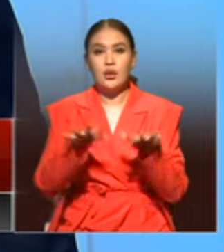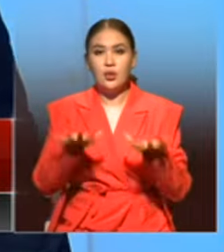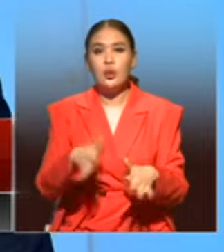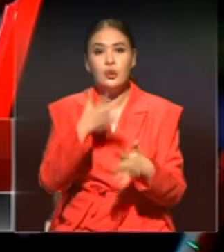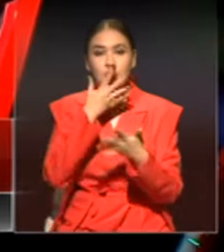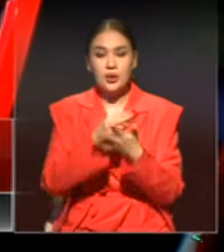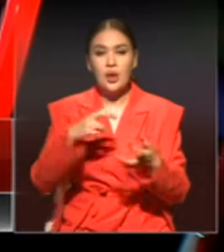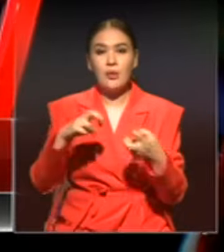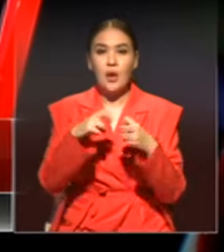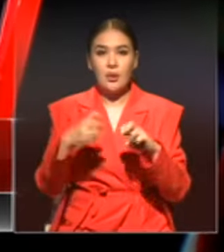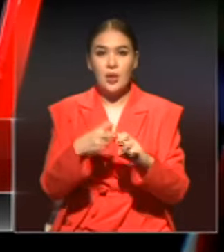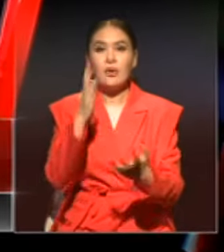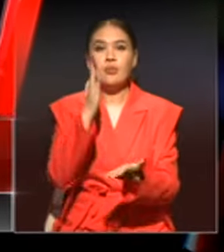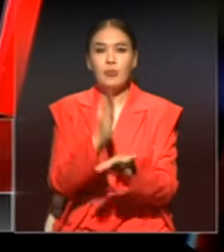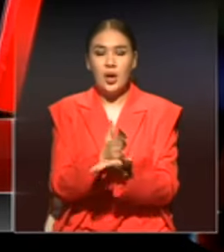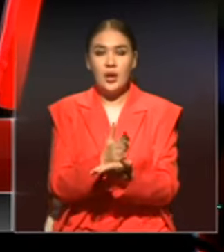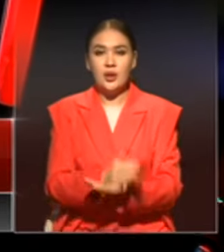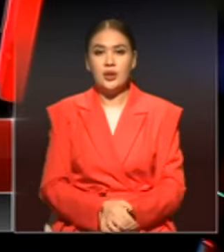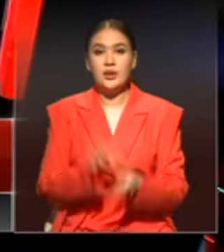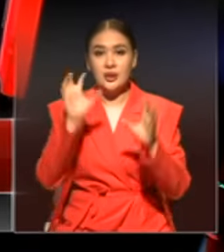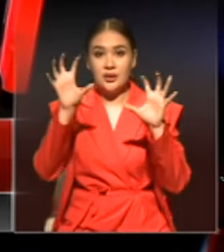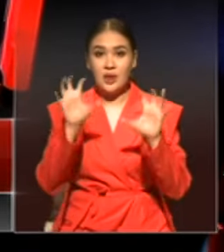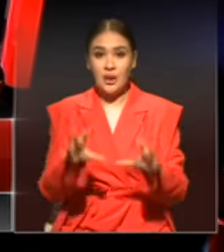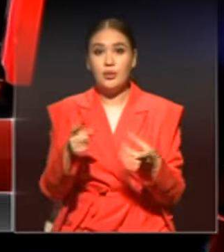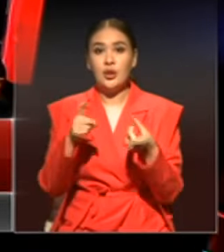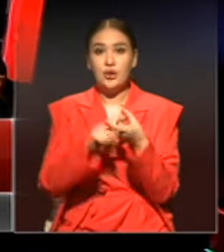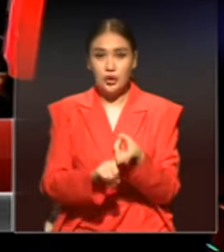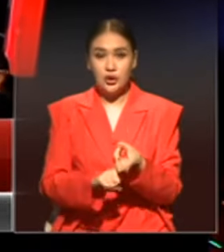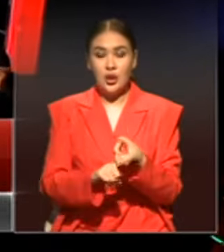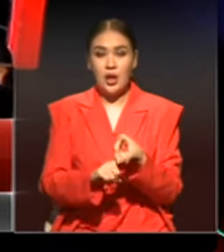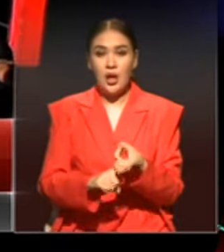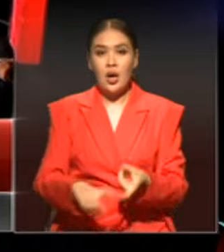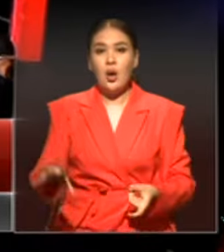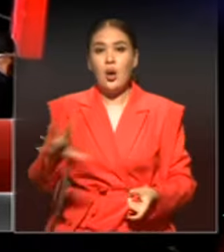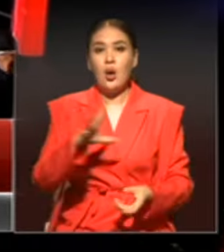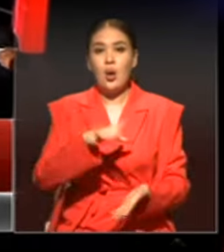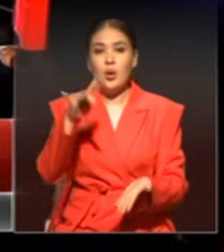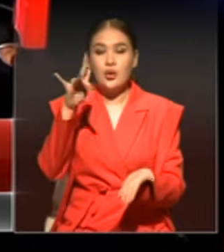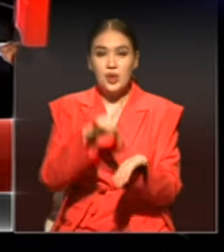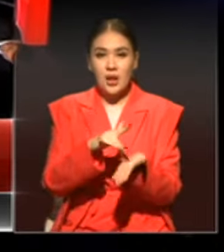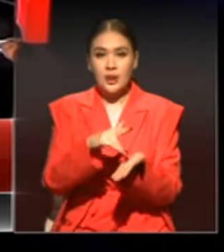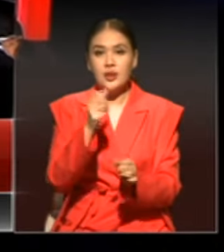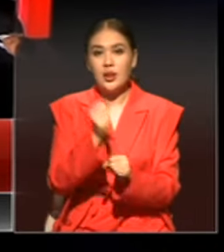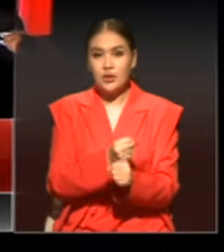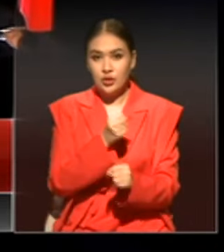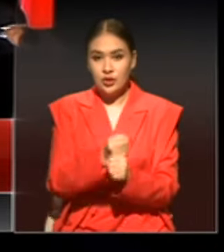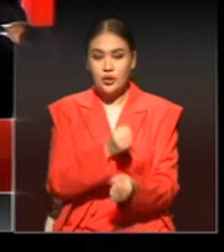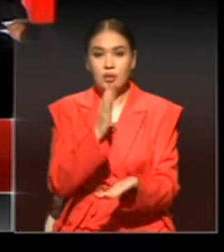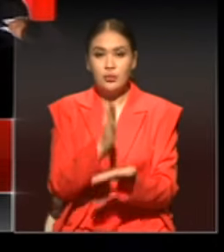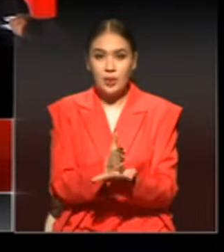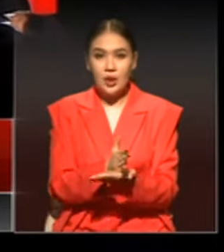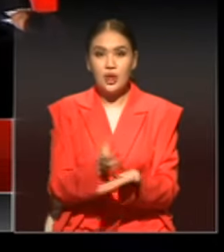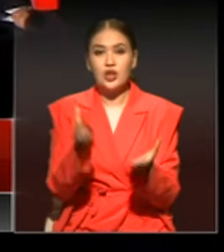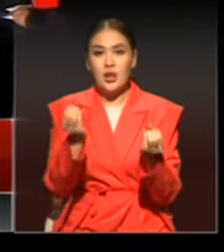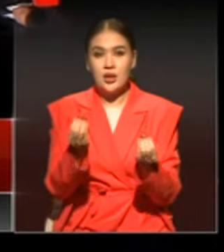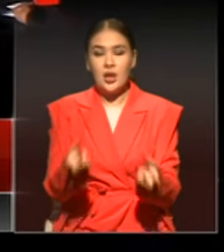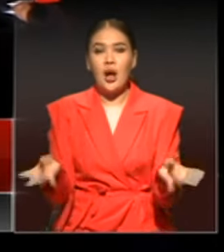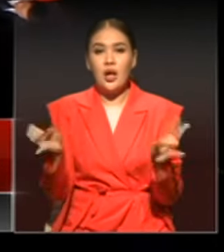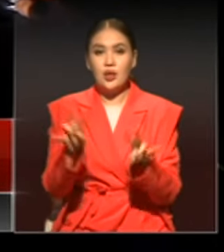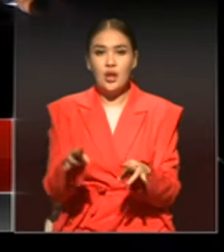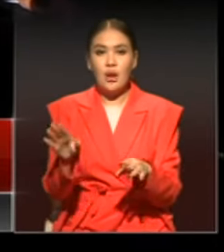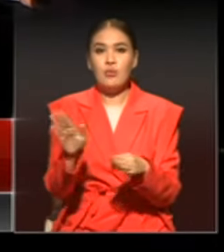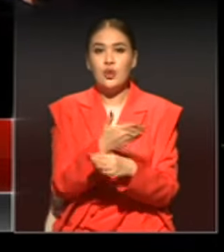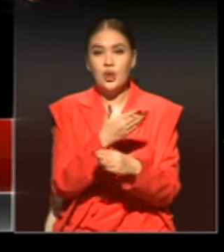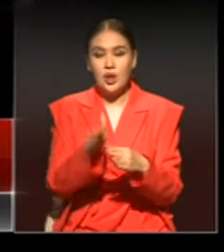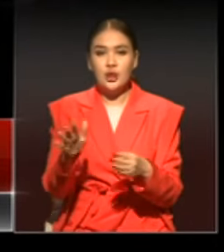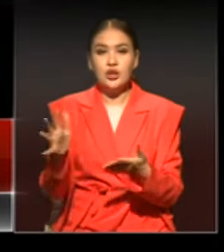осындай проблемалары бар. Негізі заңнамалық тұрғыда оны орталықтандырған жүйесі орнатылған. Және де қалдықтарды бөлек жинау бойынша